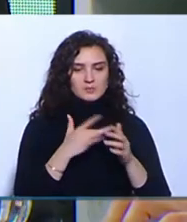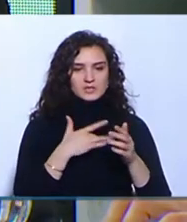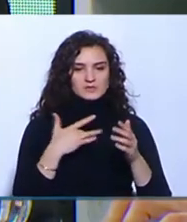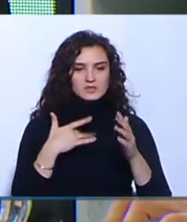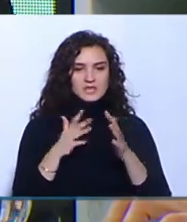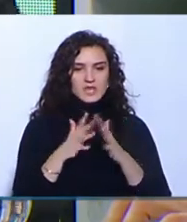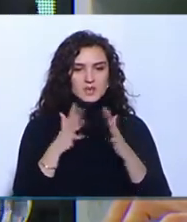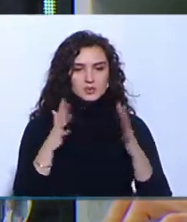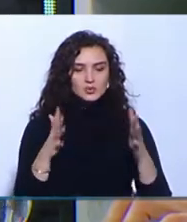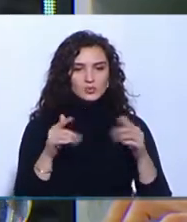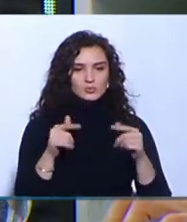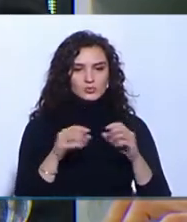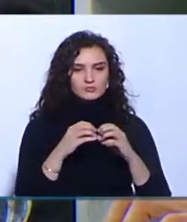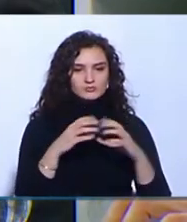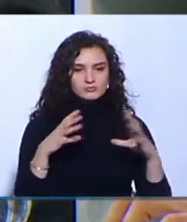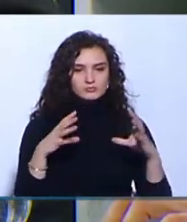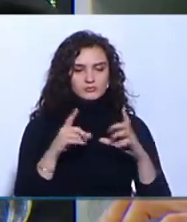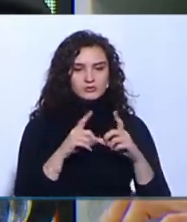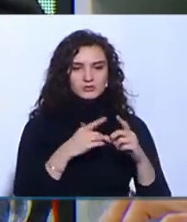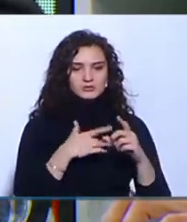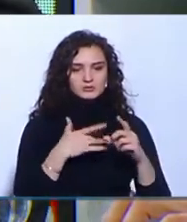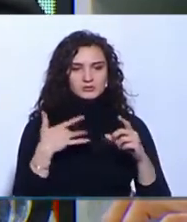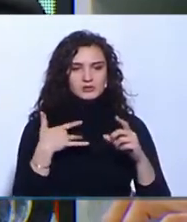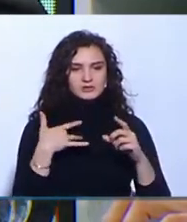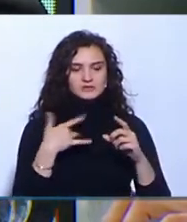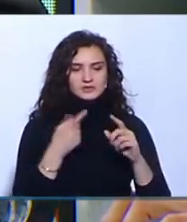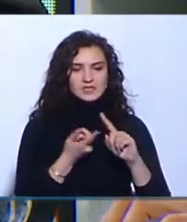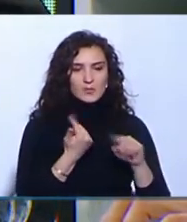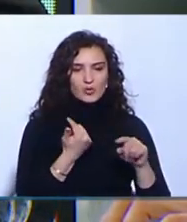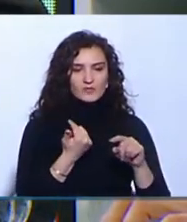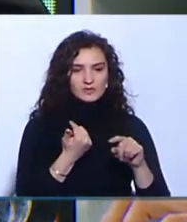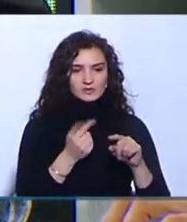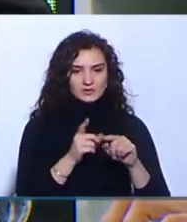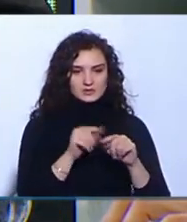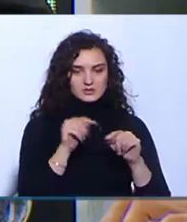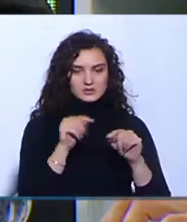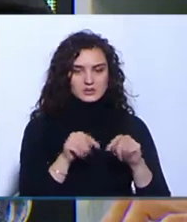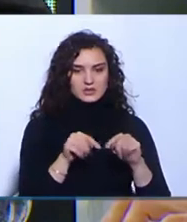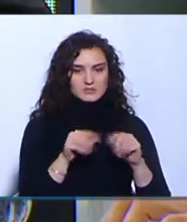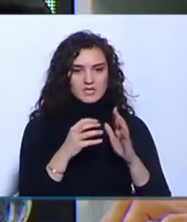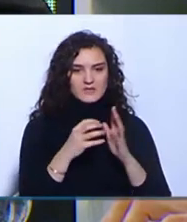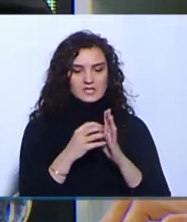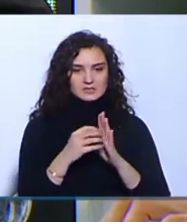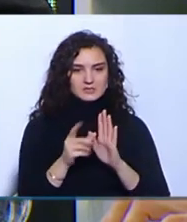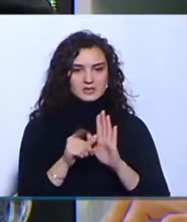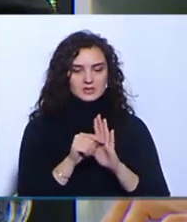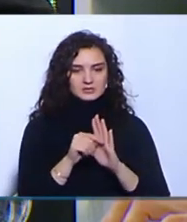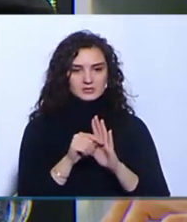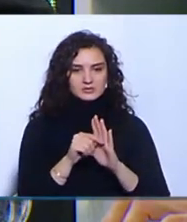გაფართოვებული ფილტვის რეზექციების შემდეგ. გაფართოვებული გულისხმობს ფილტვის რეზექციას, ანუ ფილტვის ამოკვეთას მიმდებარე ლიმფურ კონცენტრთან ერთად.